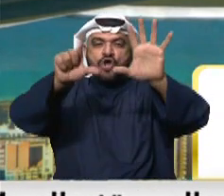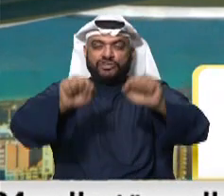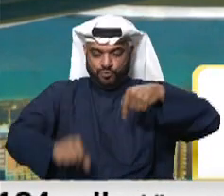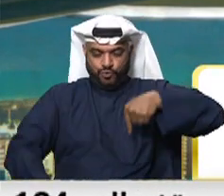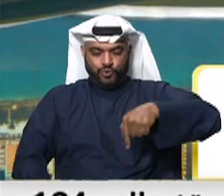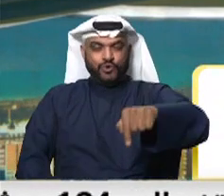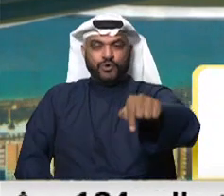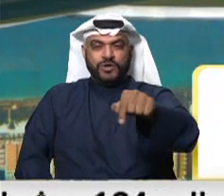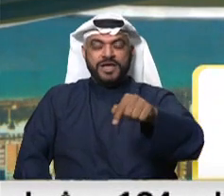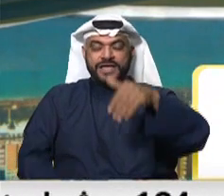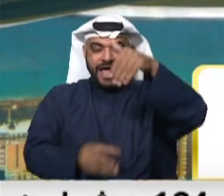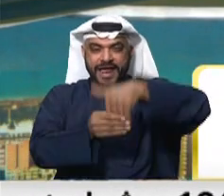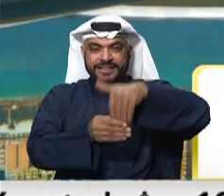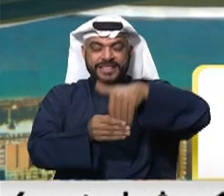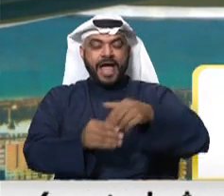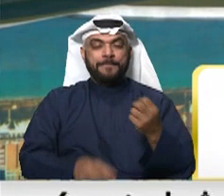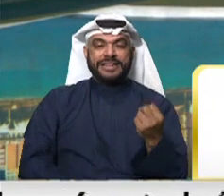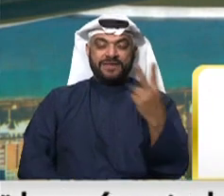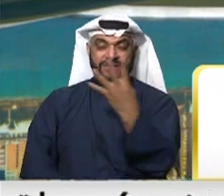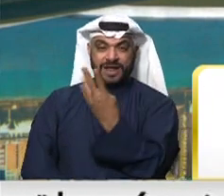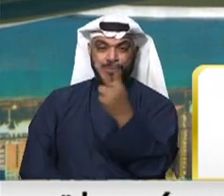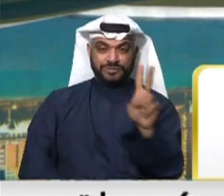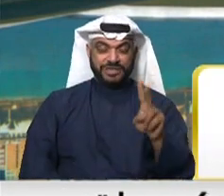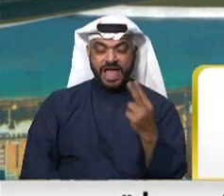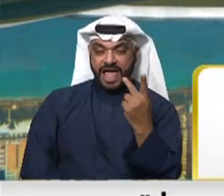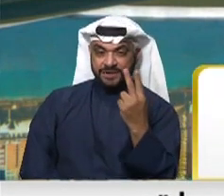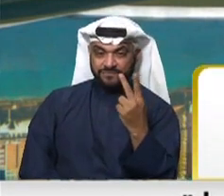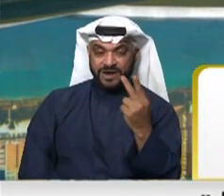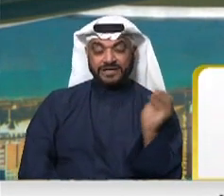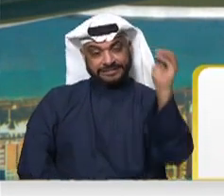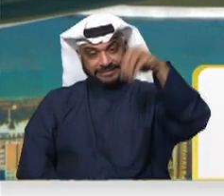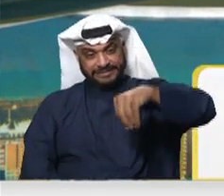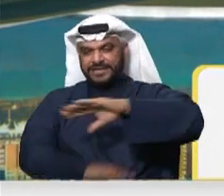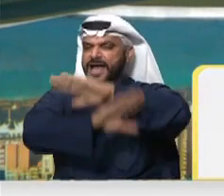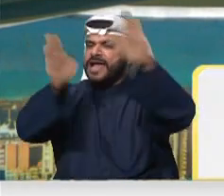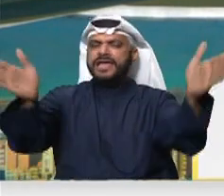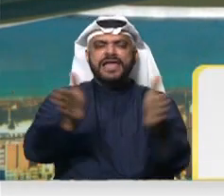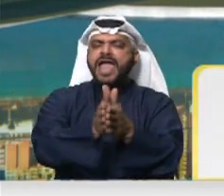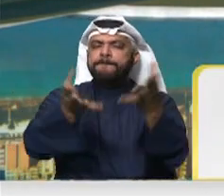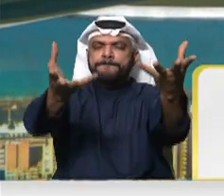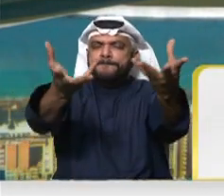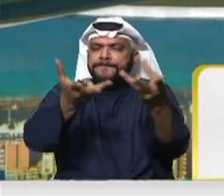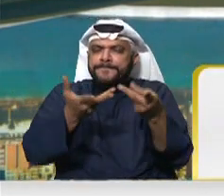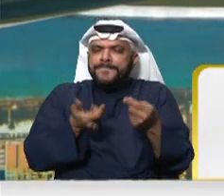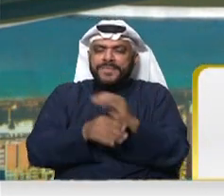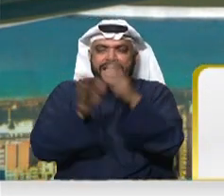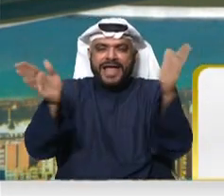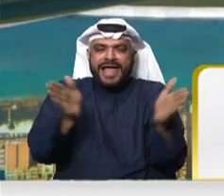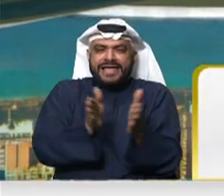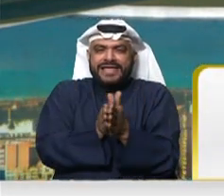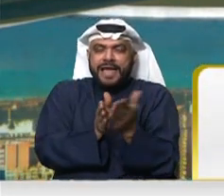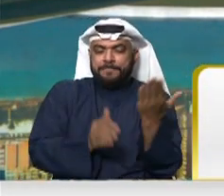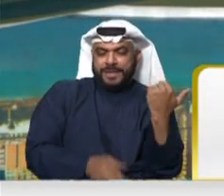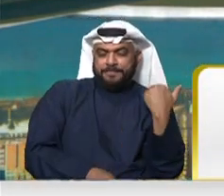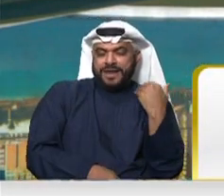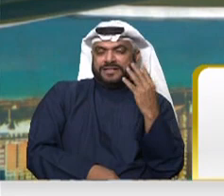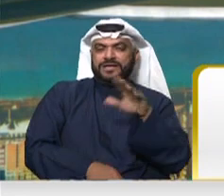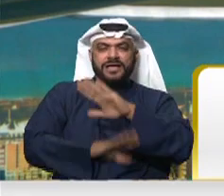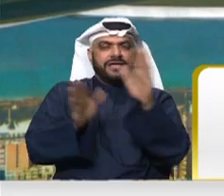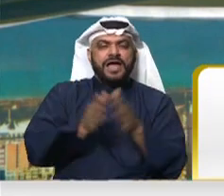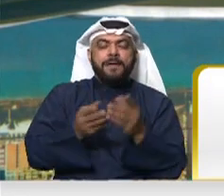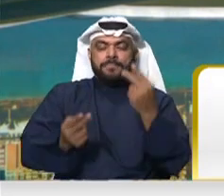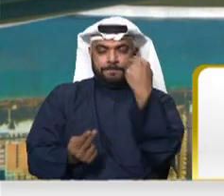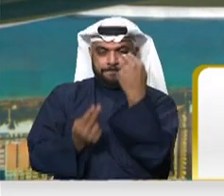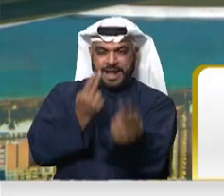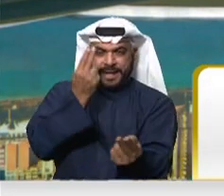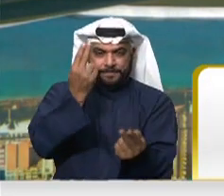مجلس الامه 2024 بينهم امراتان ليرتفع اجمال المرشحين المسجلين قبل ثلاثه ايام على اغلاق